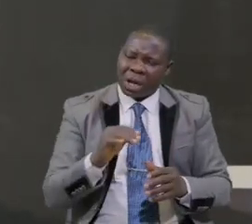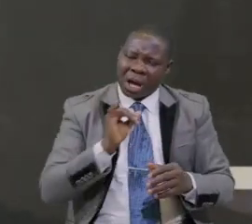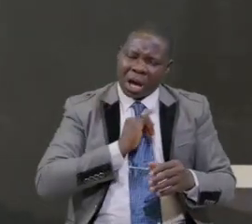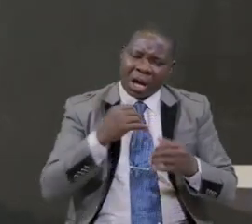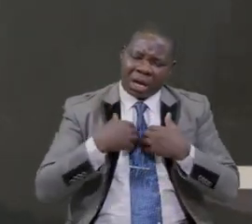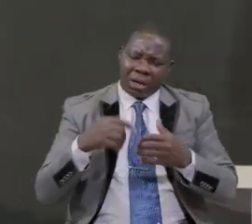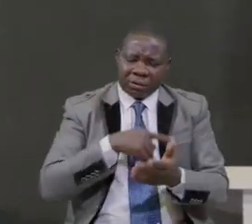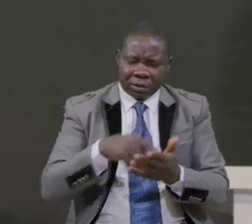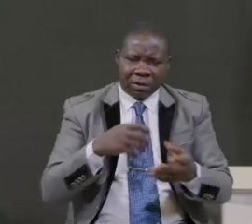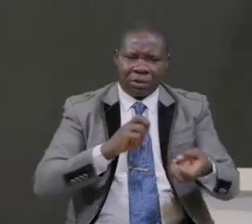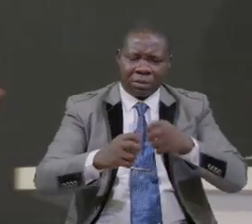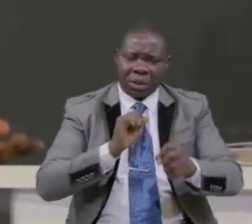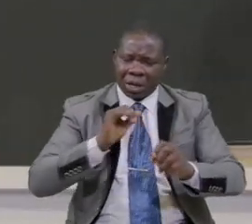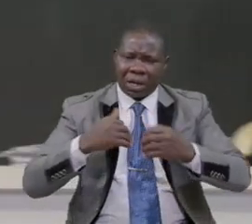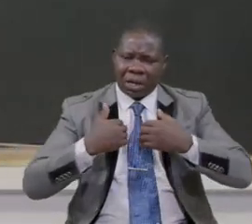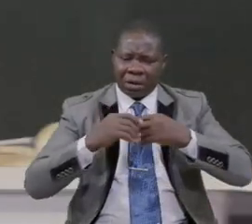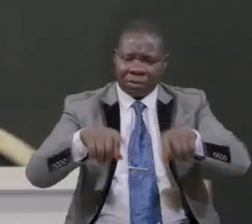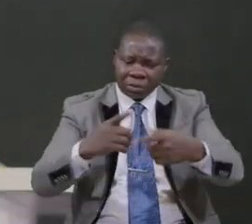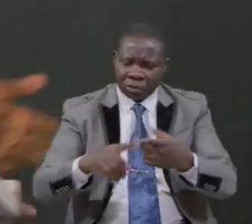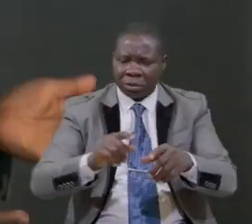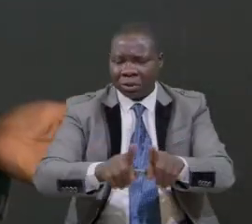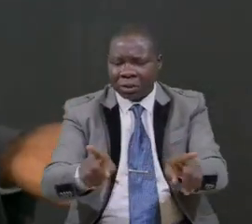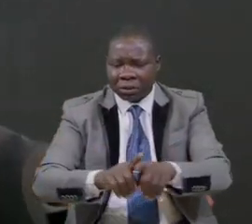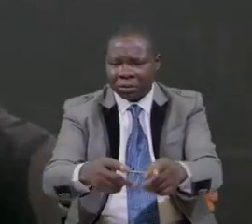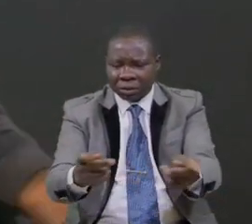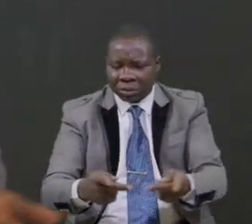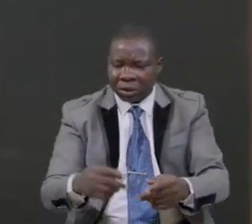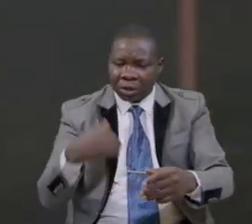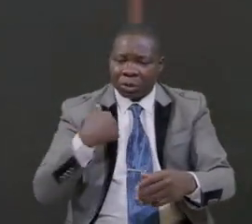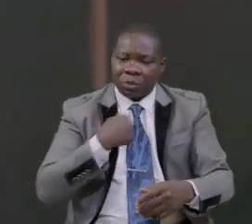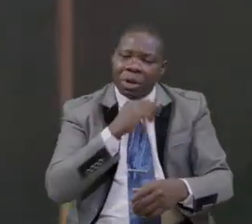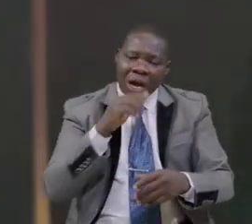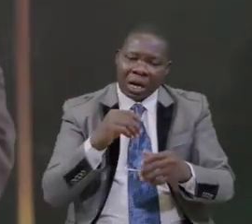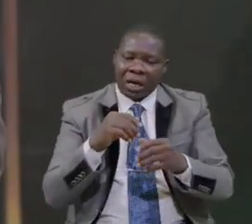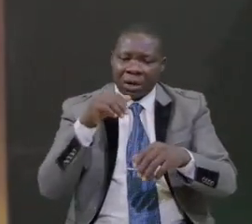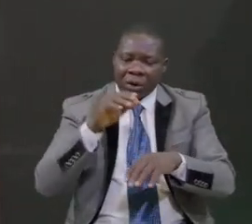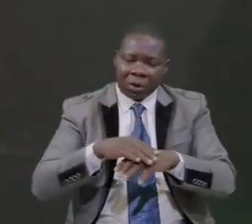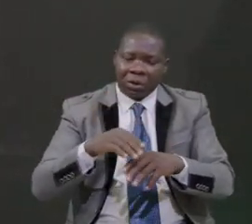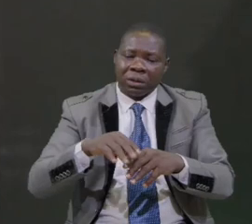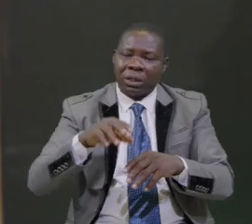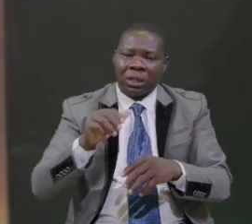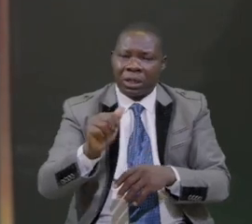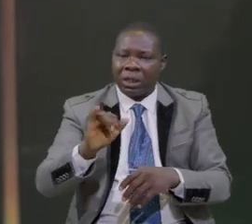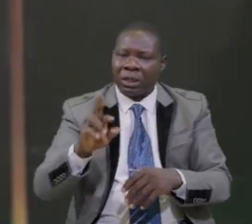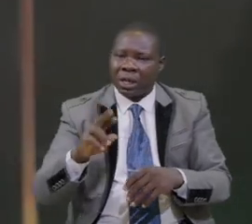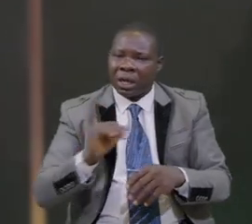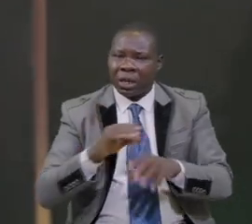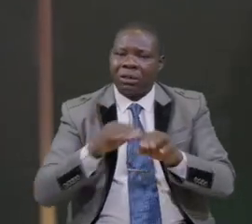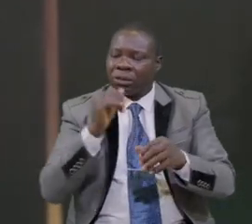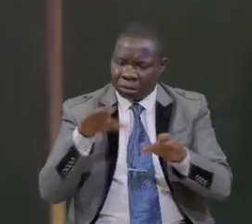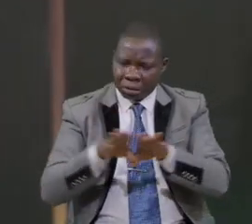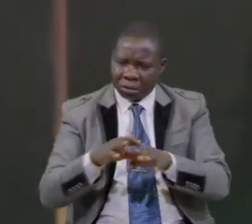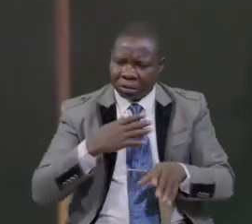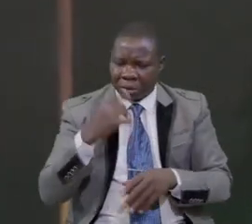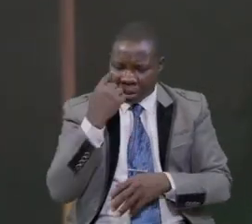J'ai été à l'hôpital, on était en direct. Hein. J'ai dit. J'étais assis devant, et j'ai dit au nom de